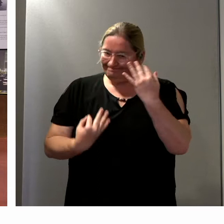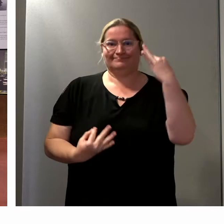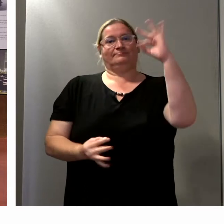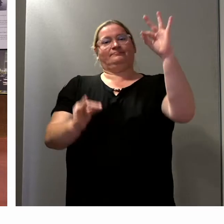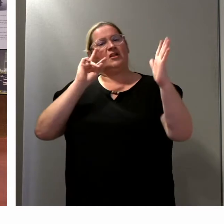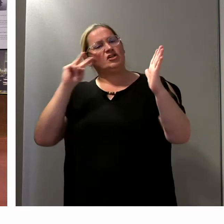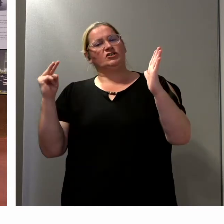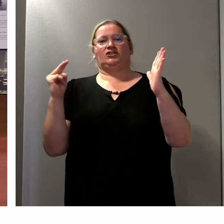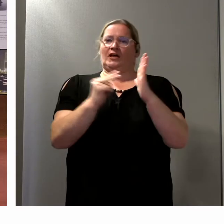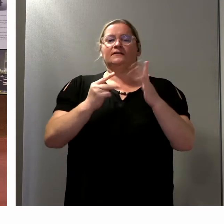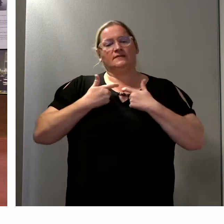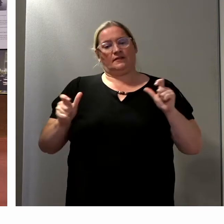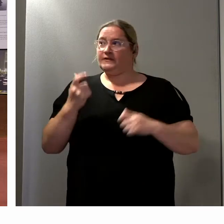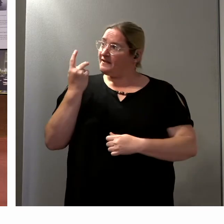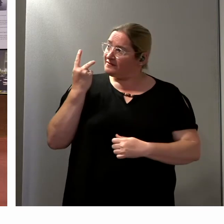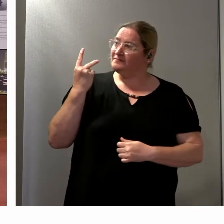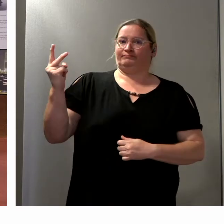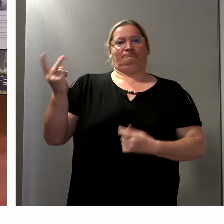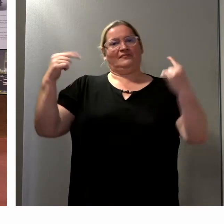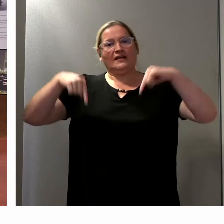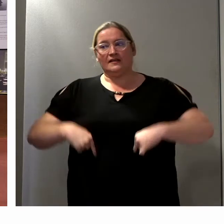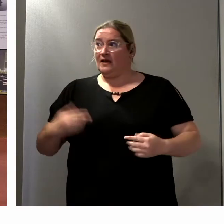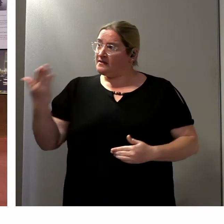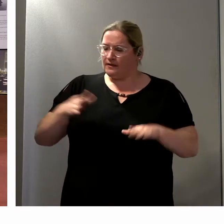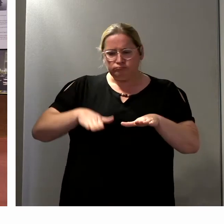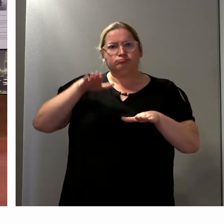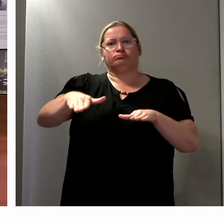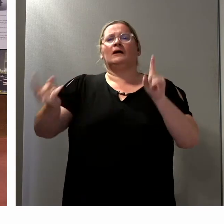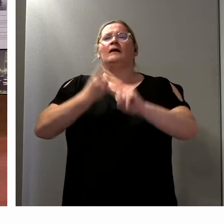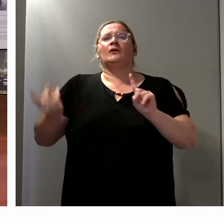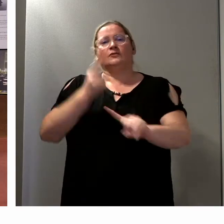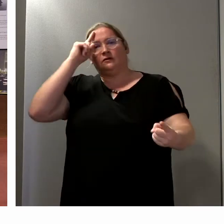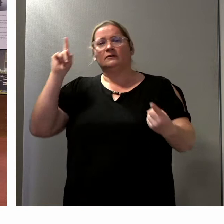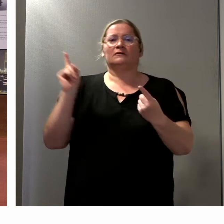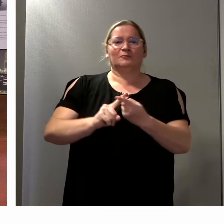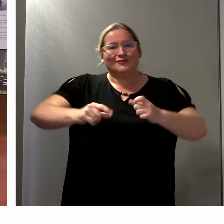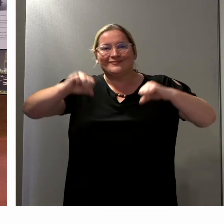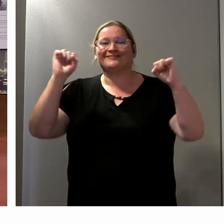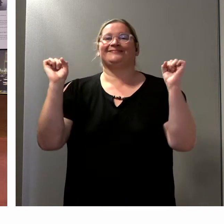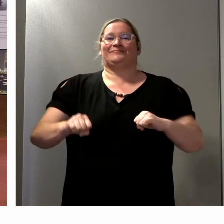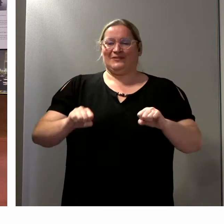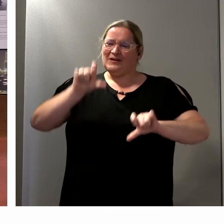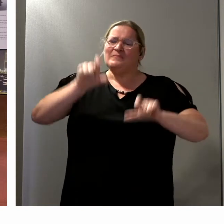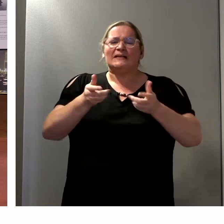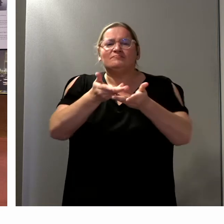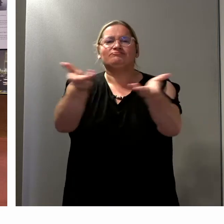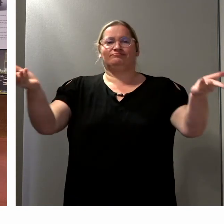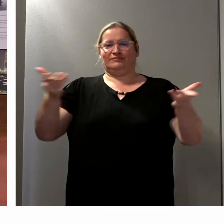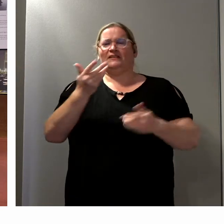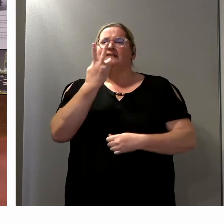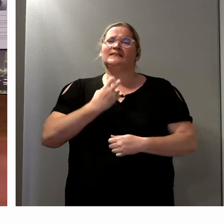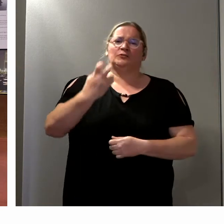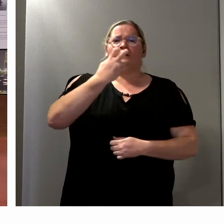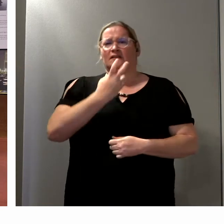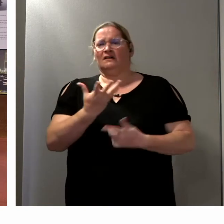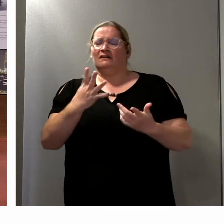de la communication de l'État, qui est vraiment une étape essentielle vers la possibilité pour les citoyens, quelles que soient